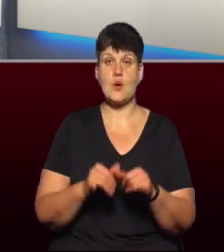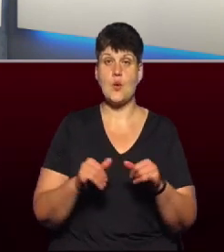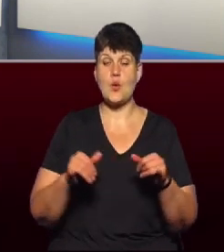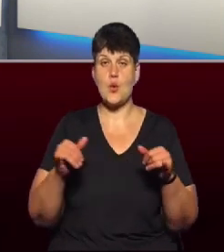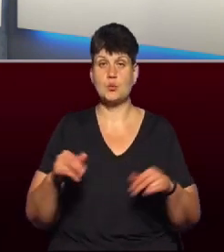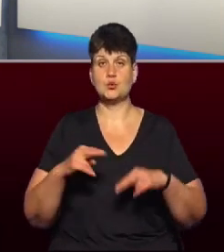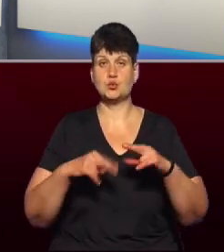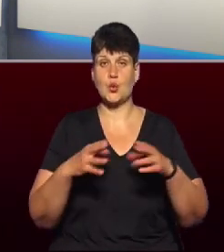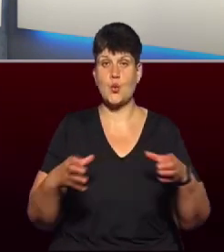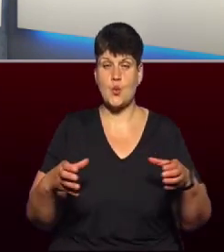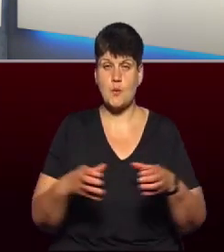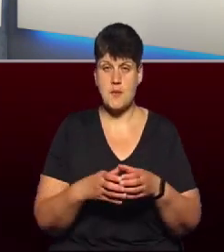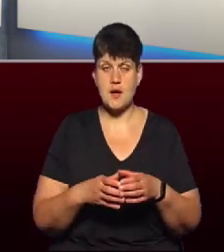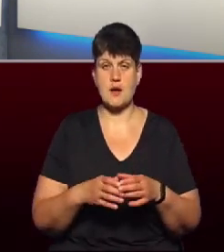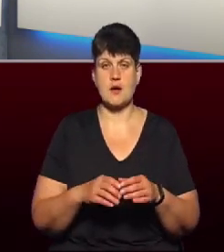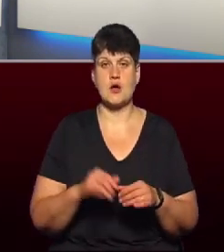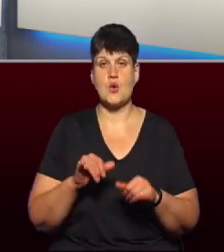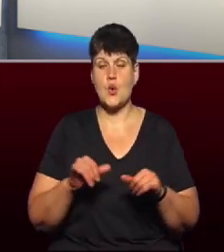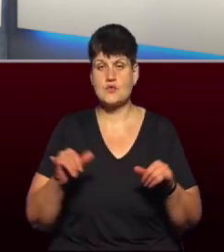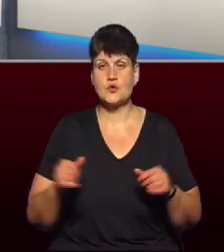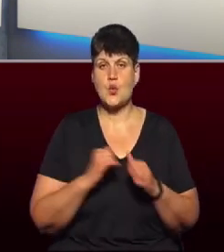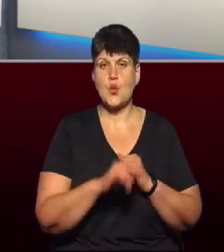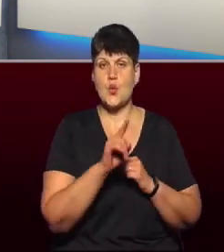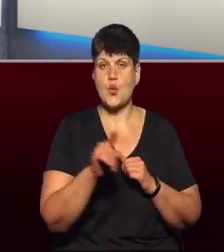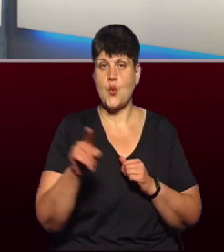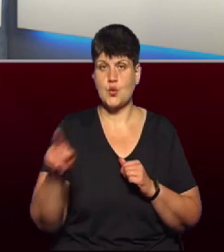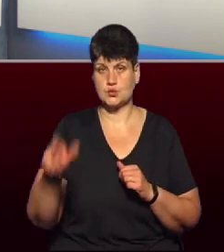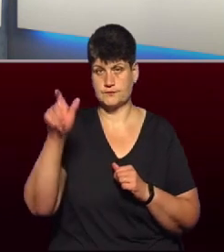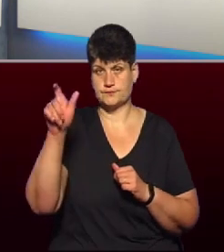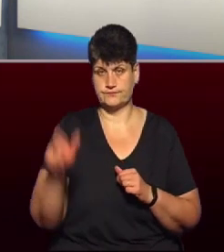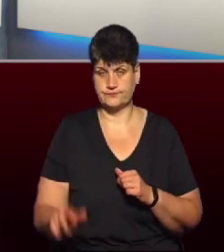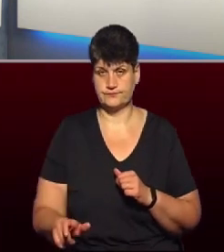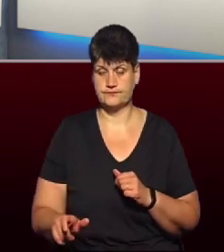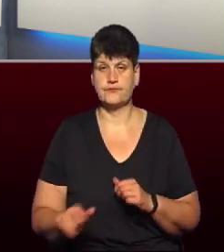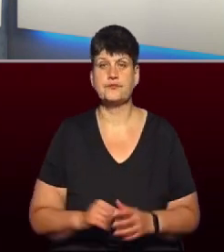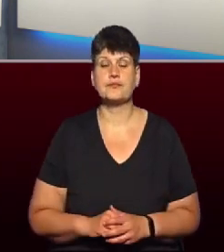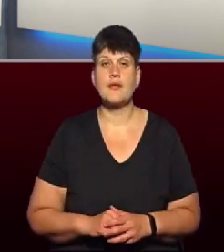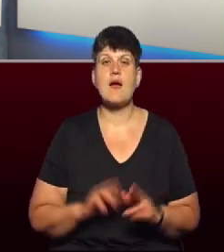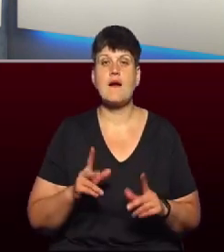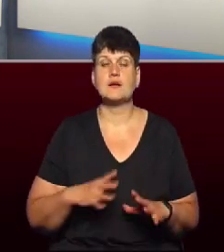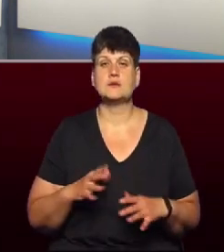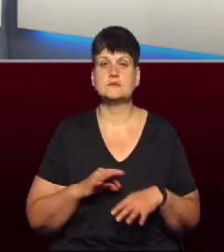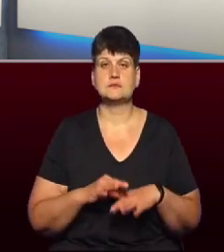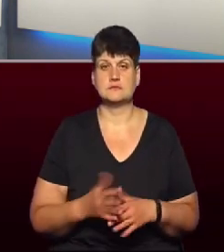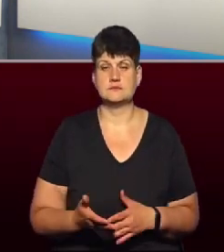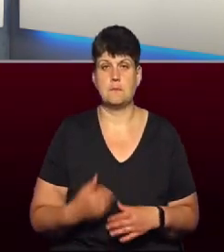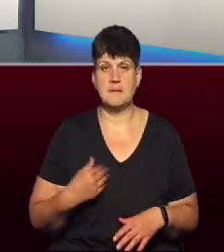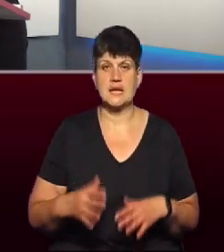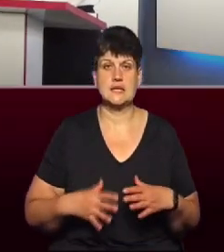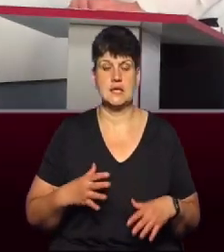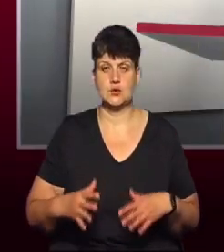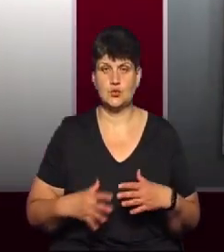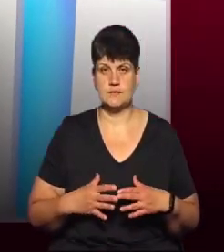команди і в процесі розвитку кожного індивідууму. А як тренування проходять? Ми тренуємося на